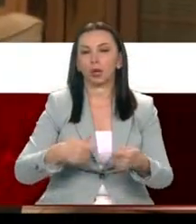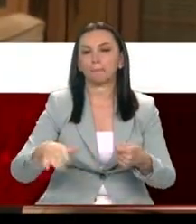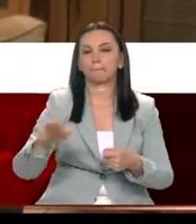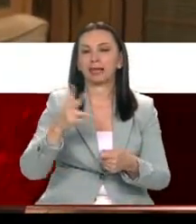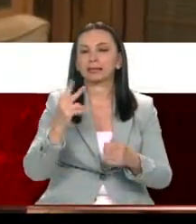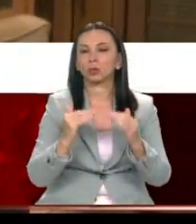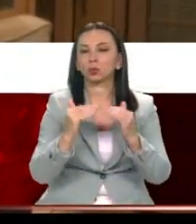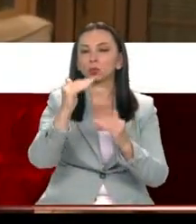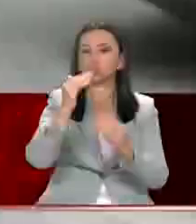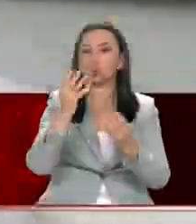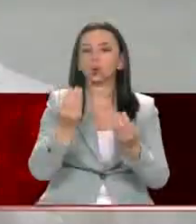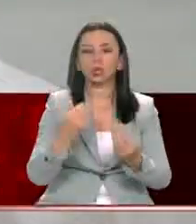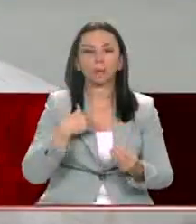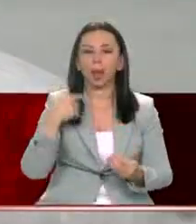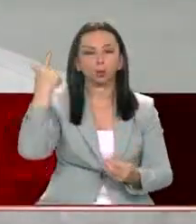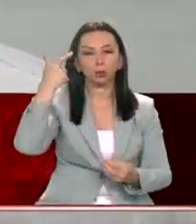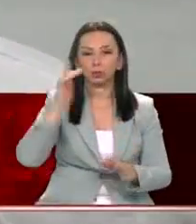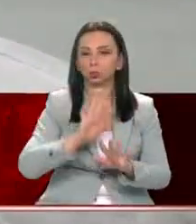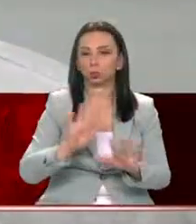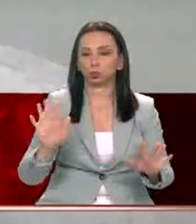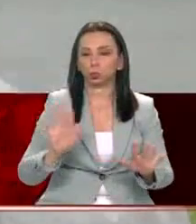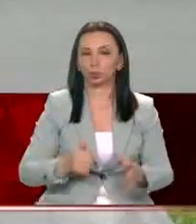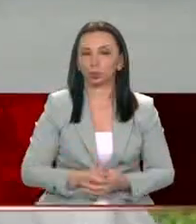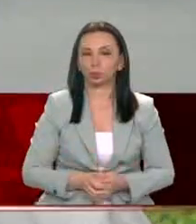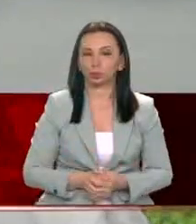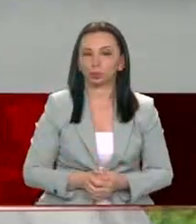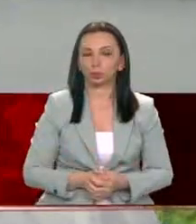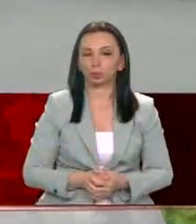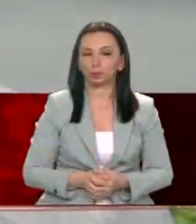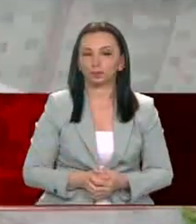yükselişin olacağını düşünmüyorum. Bilmiyorum hani nereye varacak işin sonu ama ben şu aşamada beklenilmesi taraftarıyım.